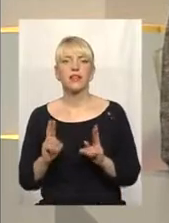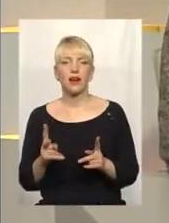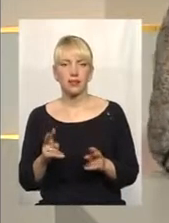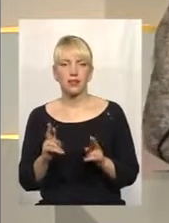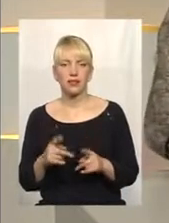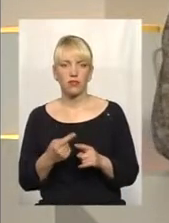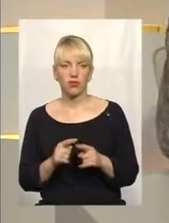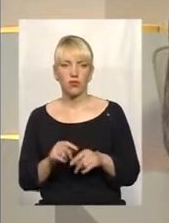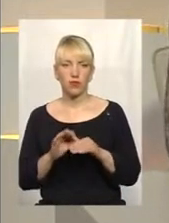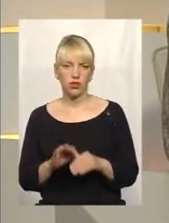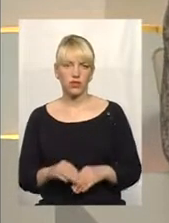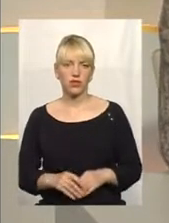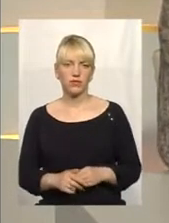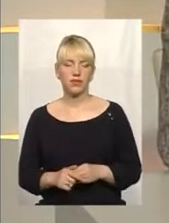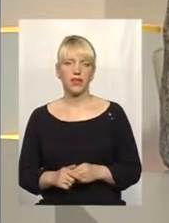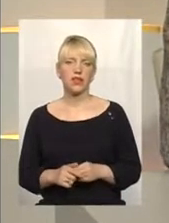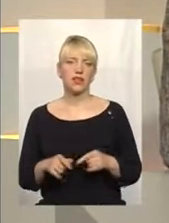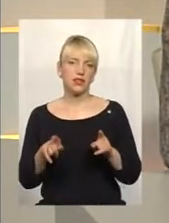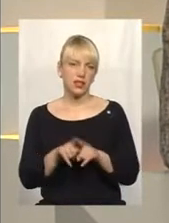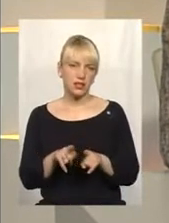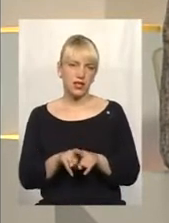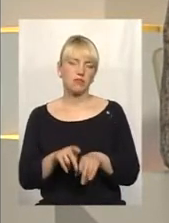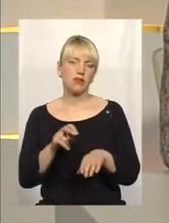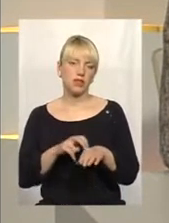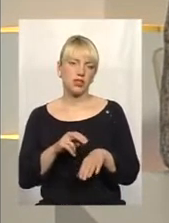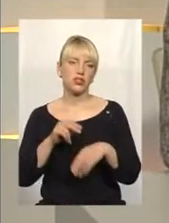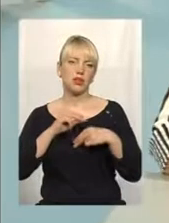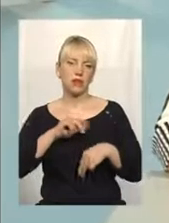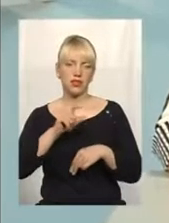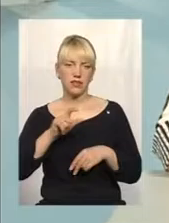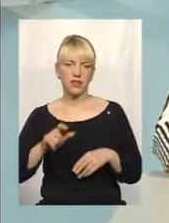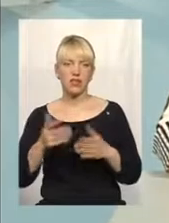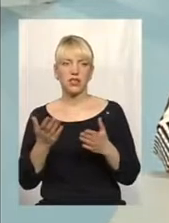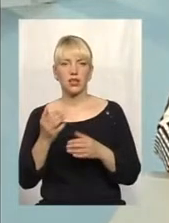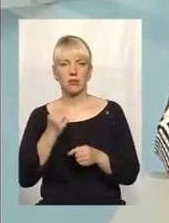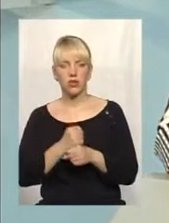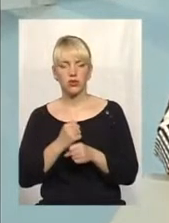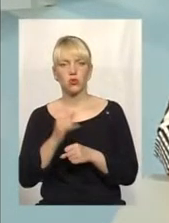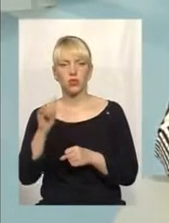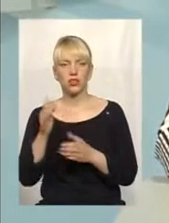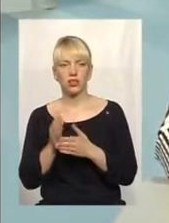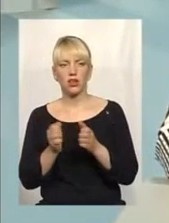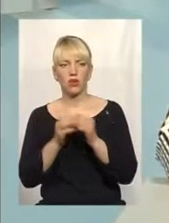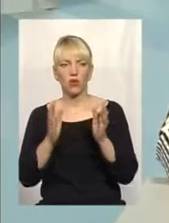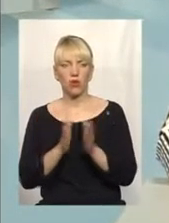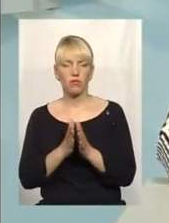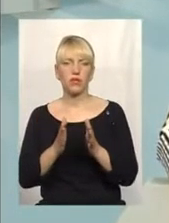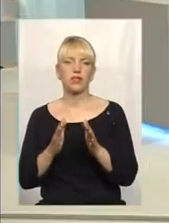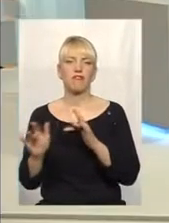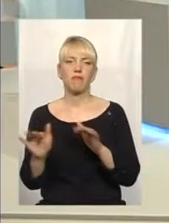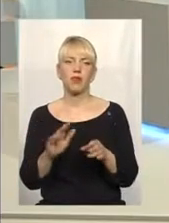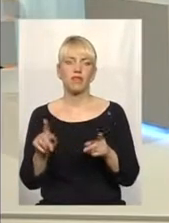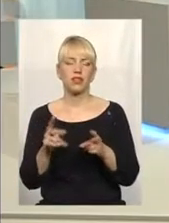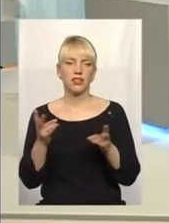Лариса Олексійовна. Ну, звичайно, ті ж самі медичні працівники, які працюють, у них є комплекс вправ, які необхідні